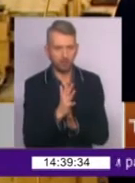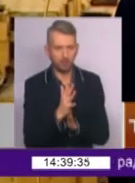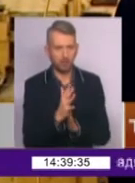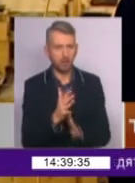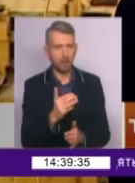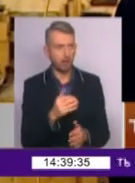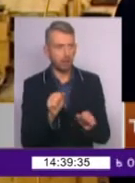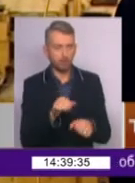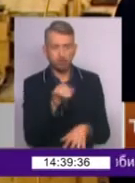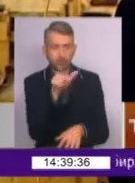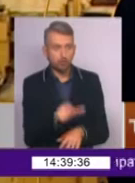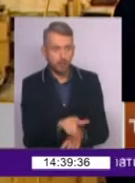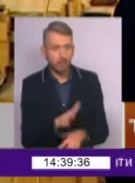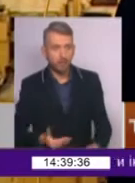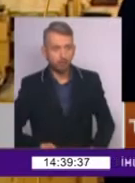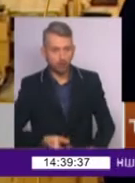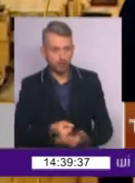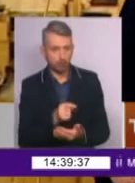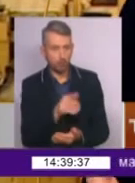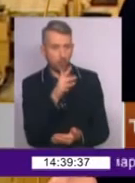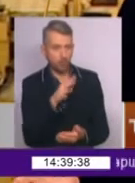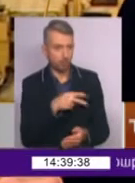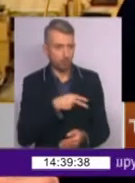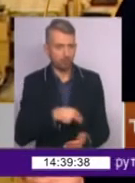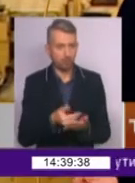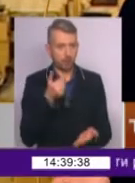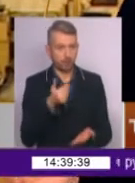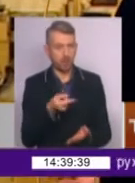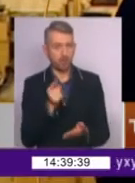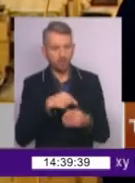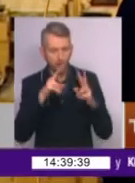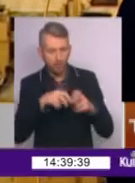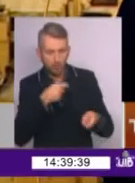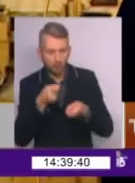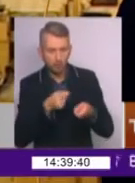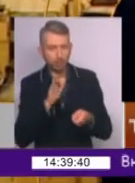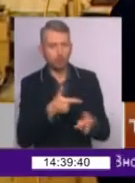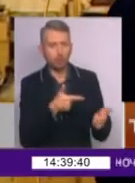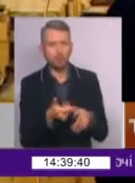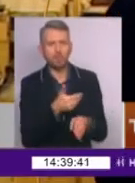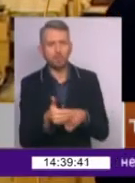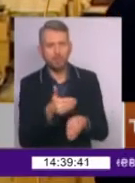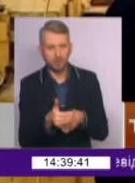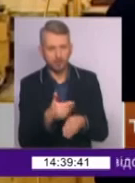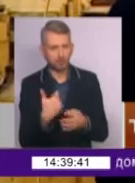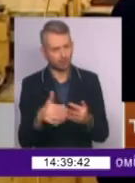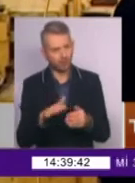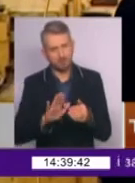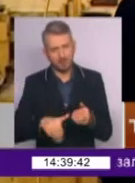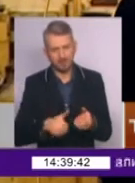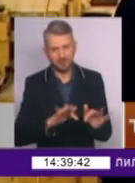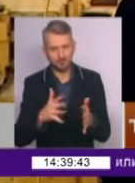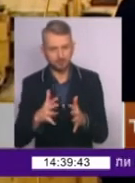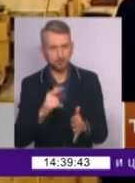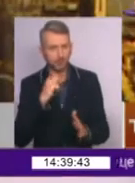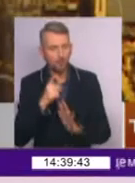дожити пацієнт до цього моменту. І тому саме розшифровка буде готова пізніше, фактично ретроспективно. Ми знаємо, хто